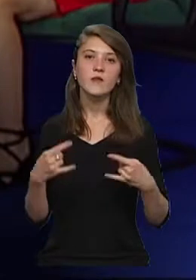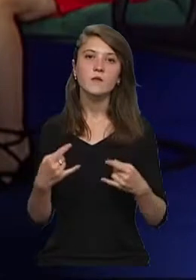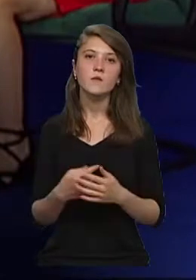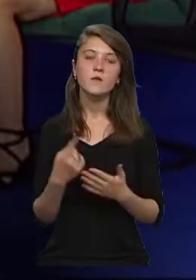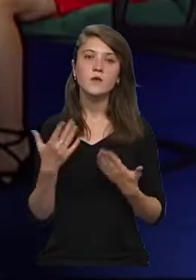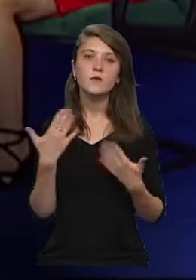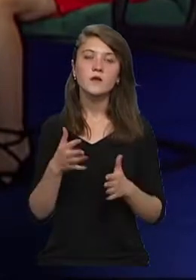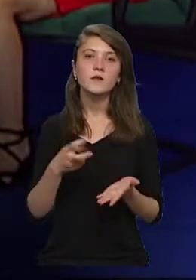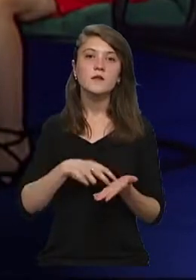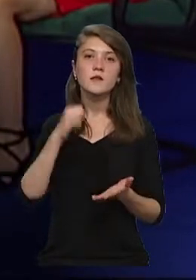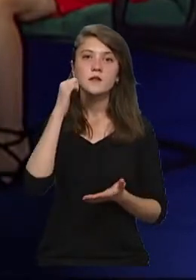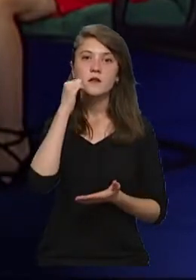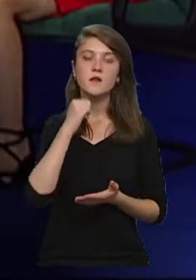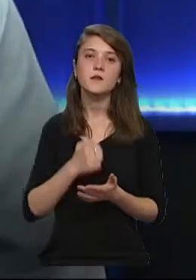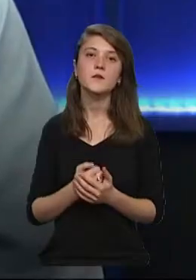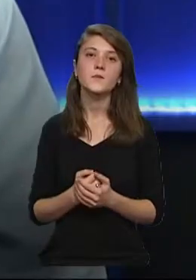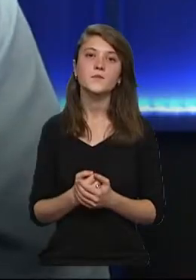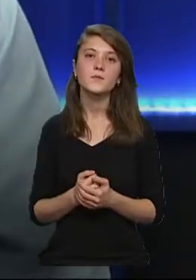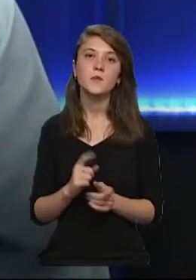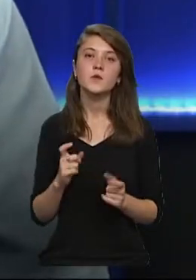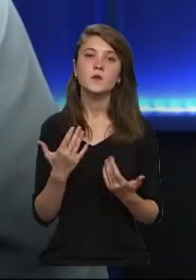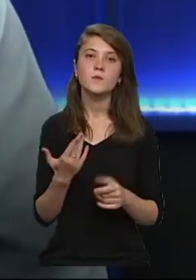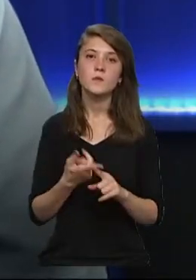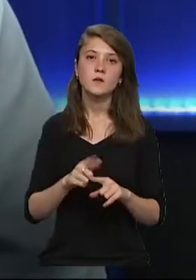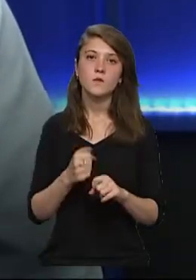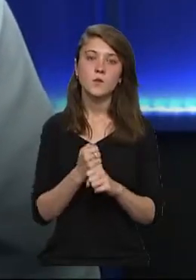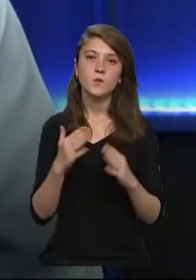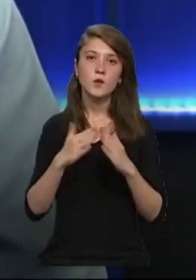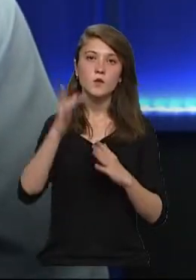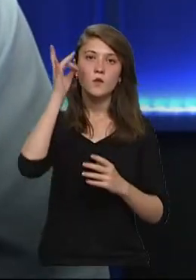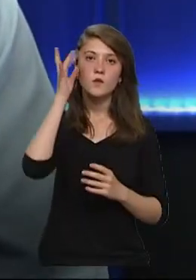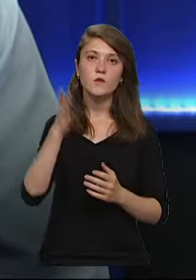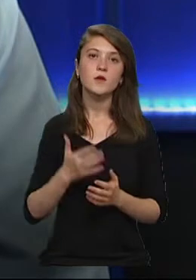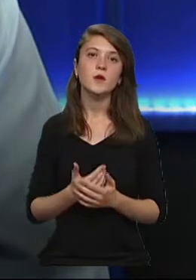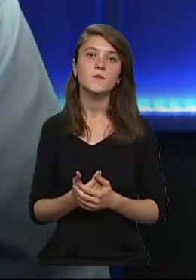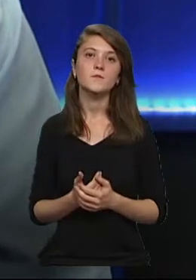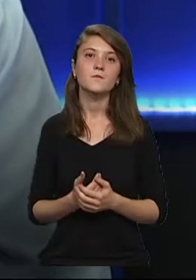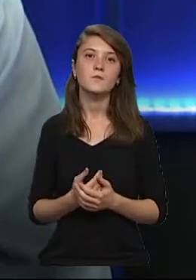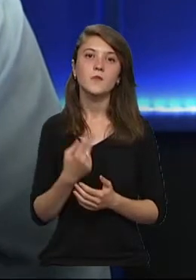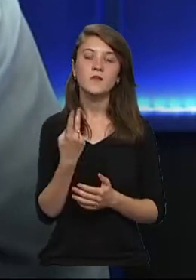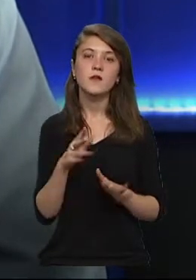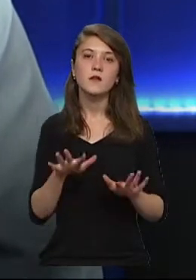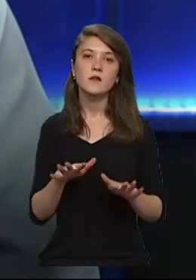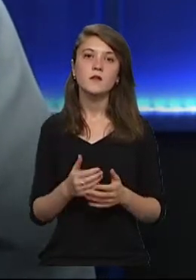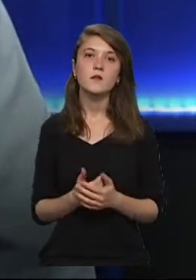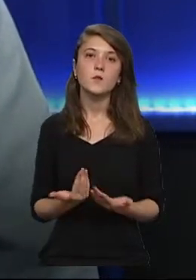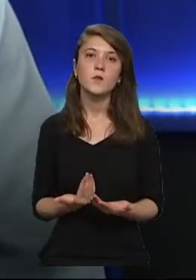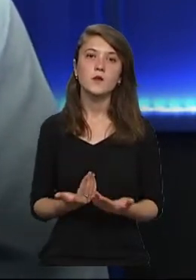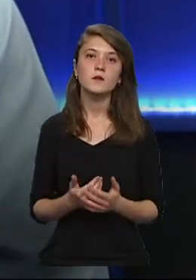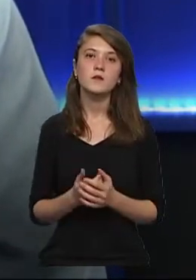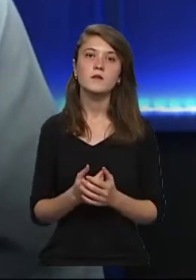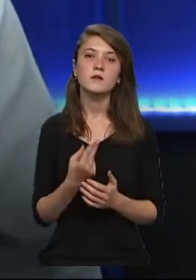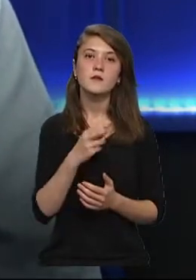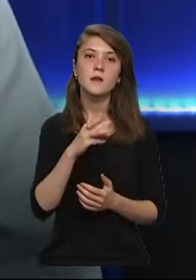себе вичерпав, цей ресурс. Що з ним робити, цей будинок культури? Два населені пункти, Долинівка і